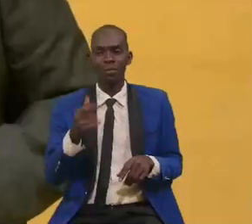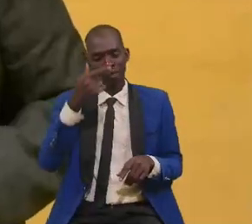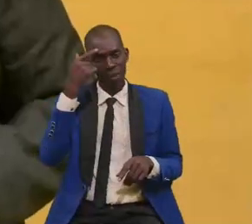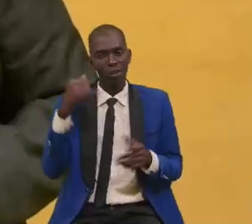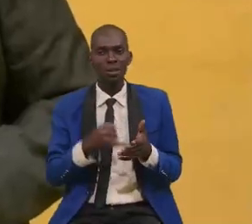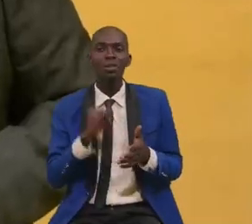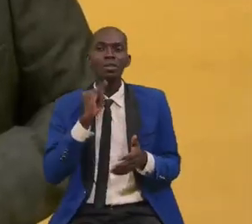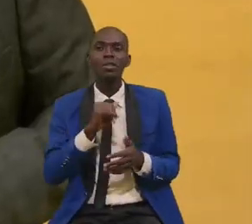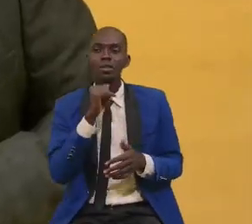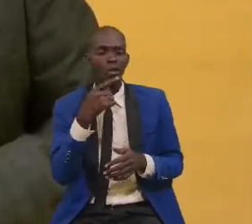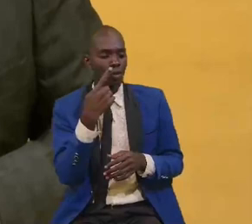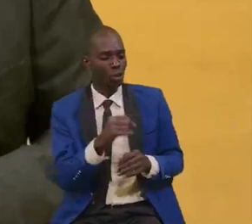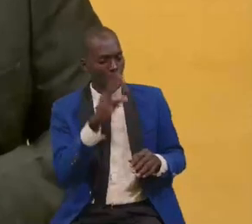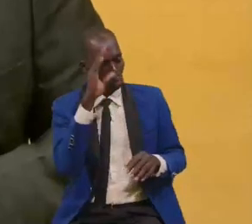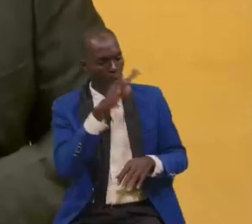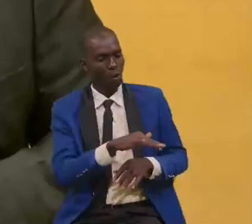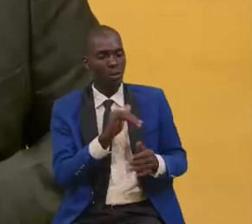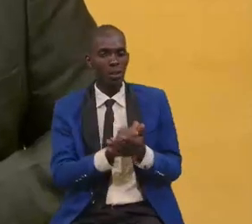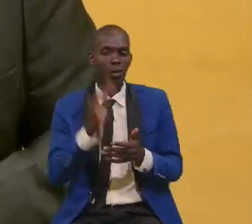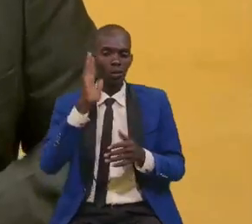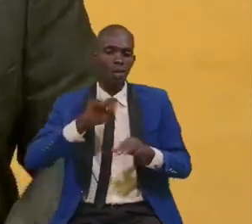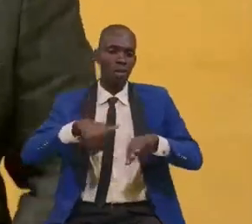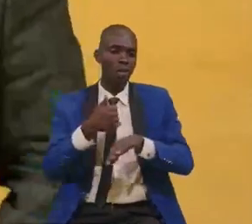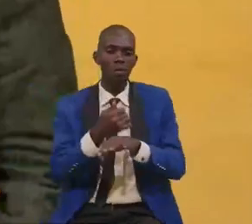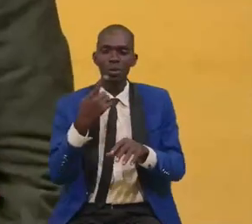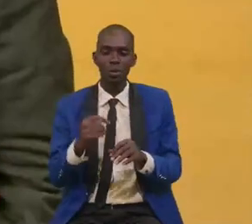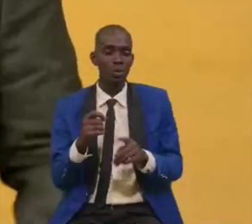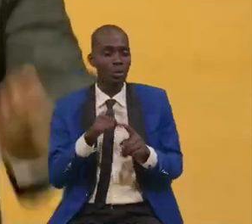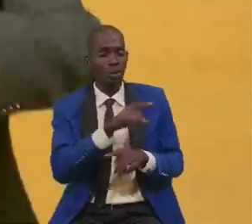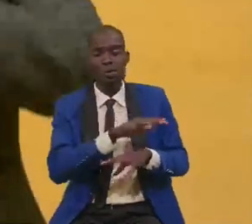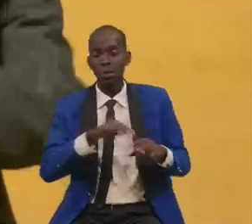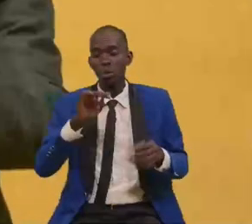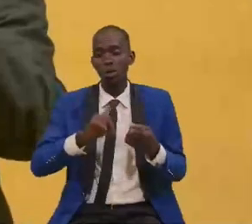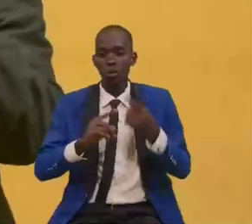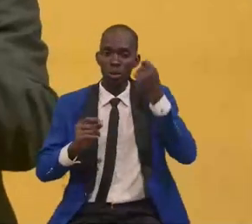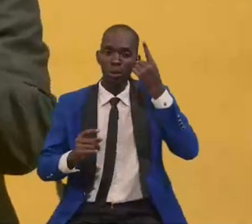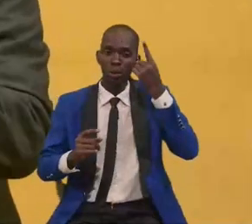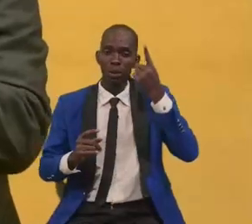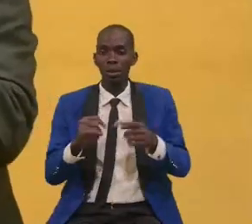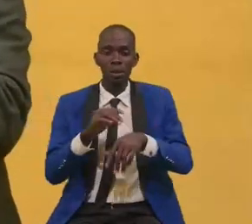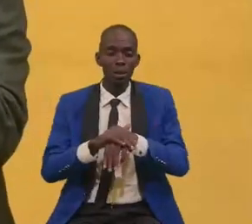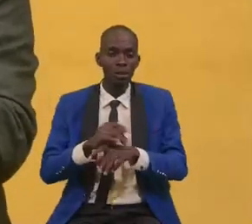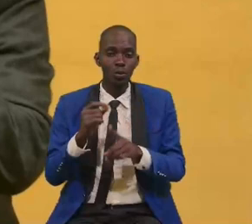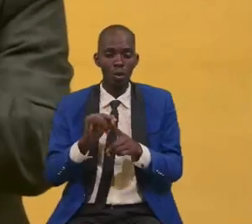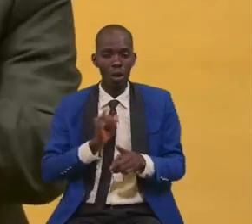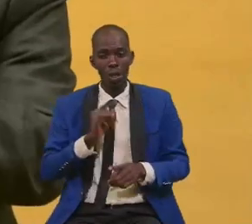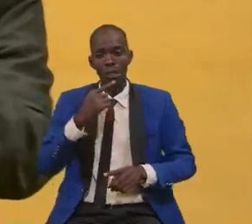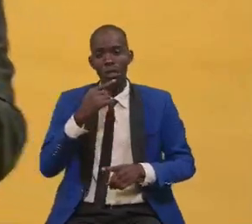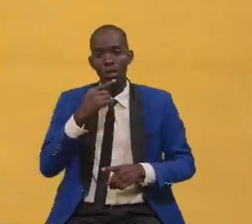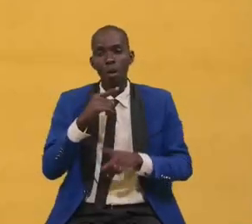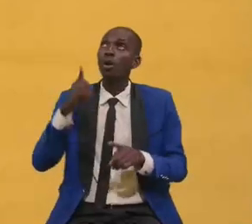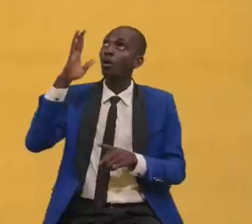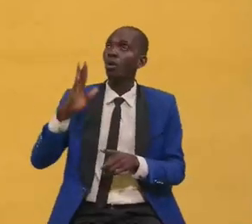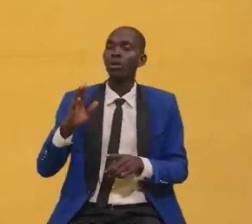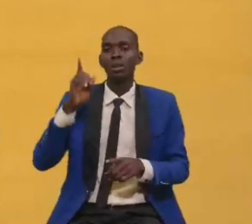qui veut confirmer la parole. Lui n'a pas besoin de comprendre. C'est Dieu qui va confirmer la parole. Et Dieu